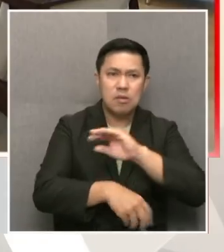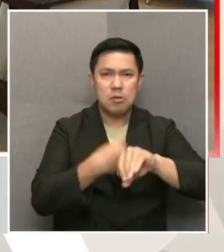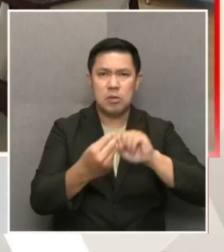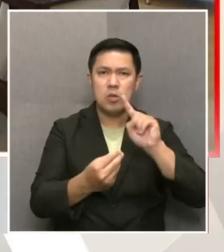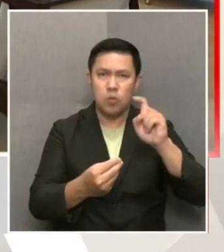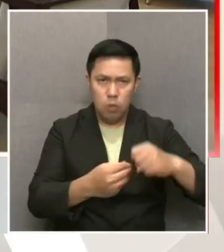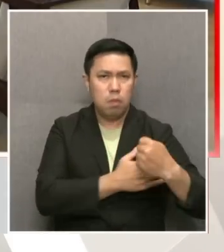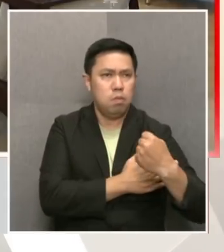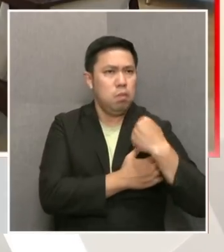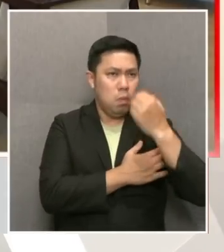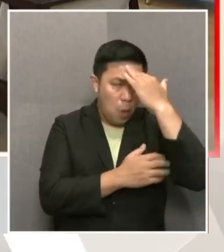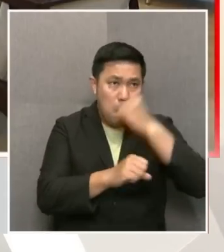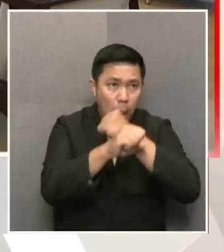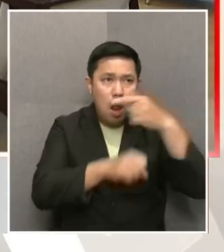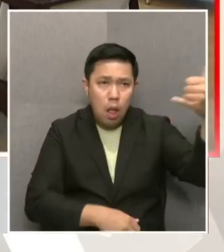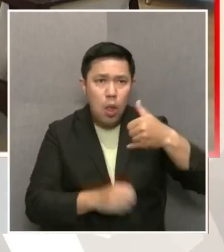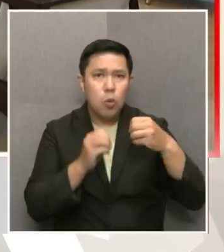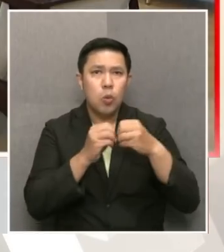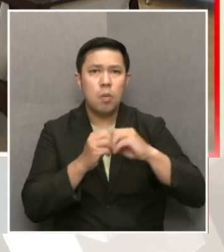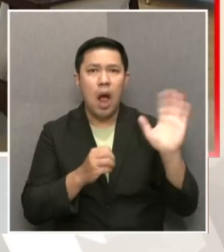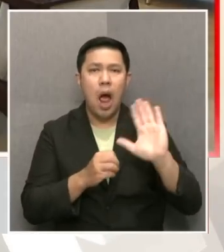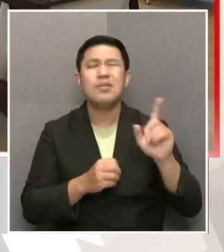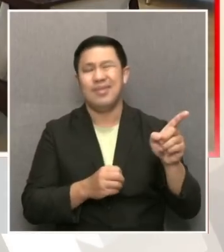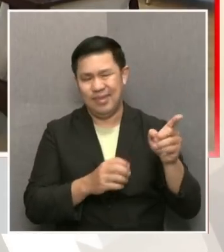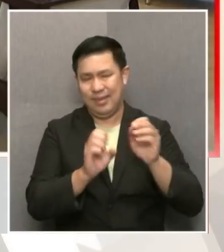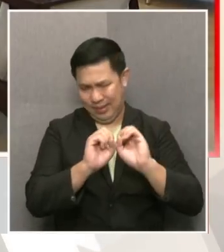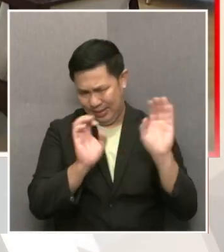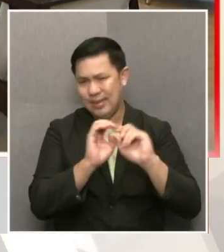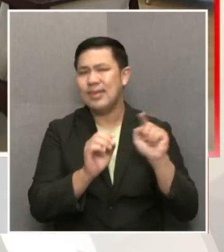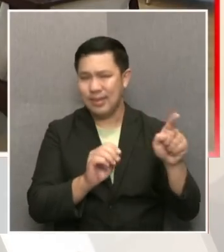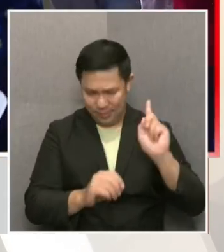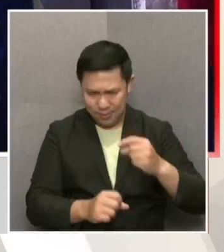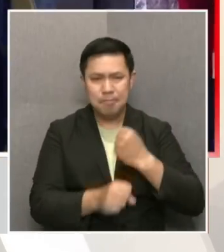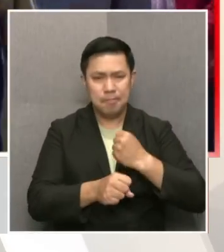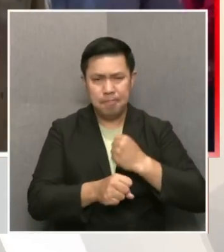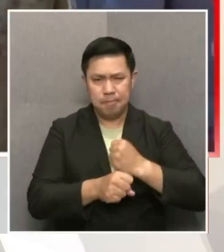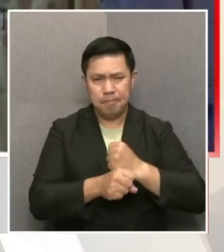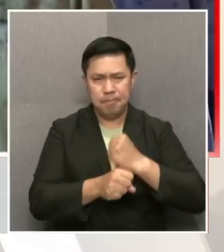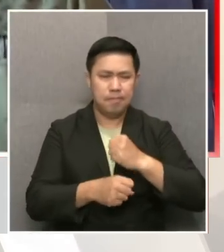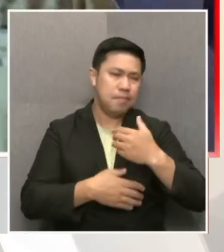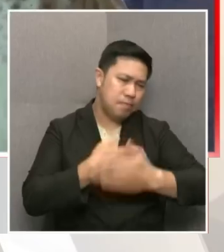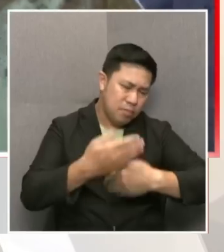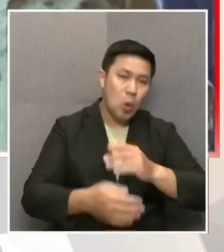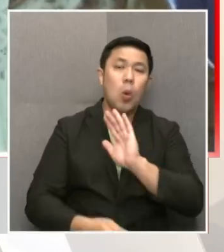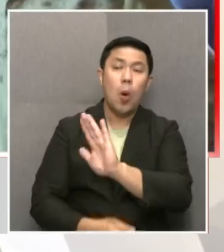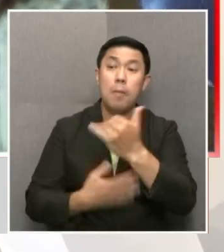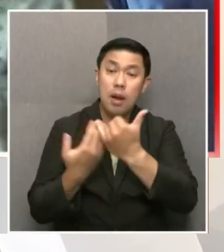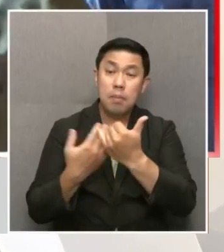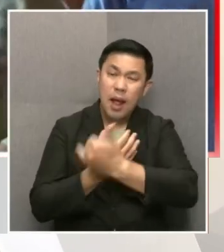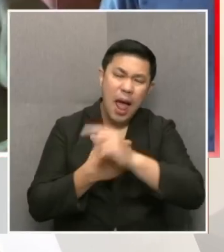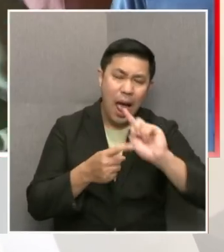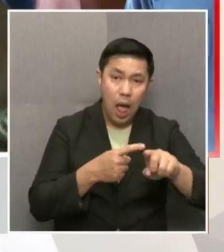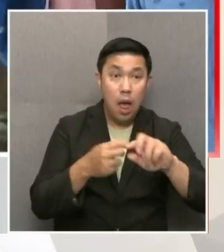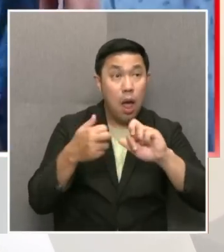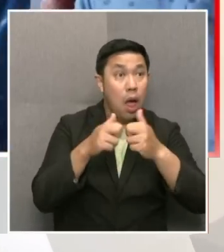งขึ้นเพื่อป้องกันการแทรกแซงนะครับอันนี้ก็ชัดเจนนะครับว่าจะต้องทำกันมากขึ้นในทุกประเทศอะไรที่ขัดแย้งกันต่าง